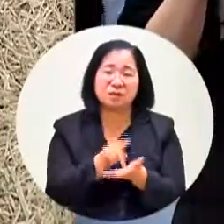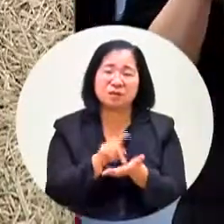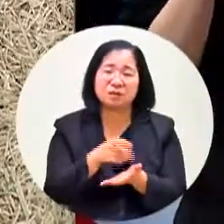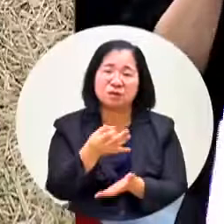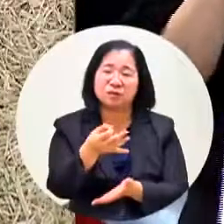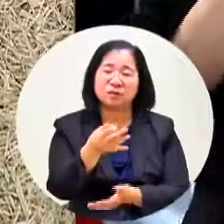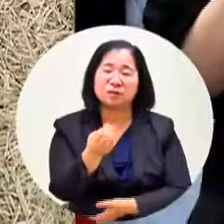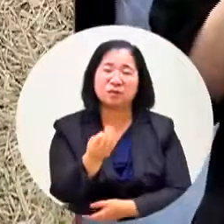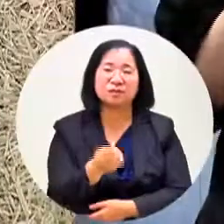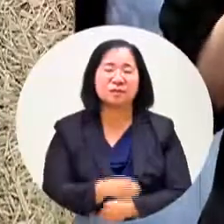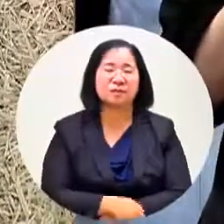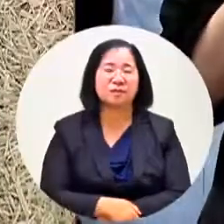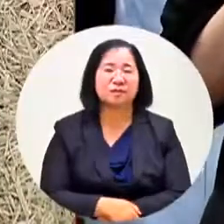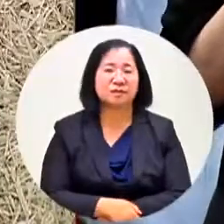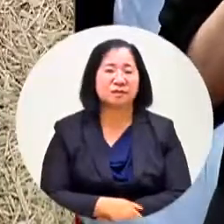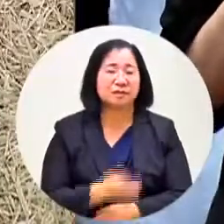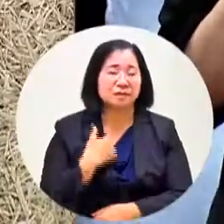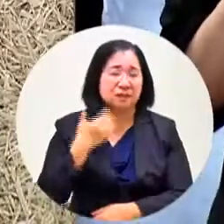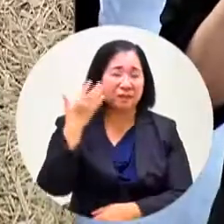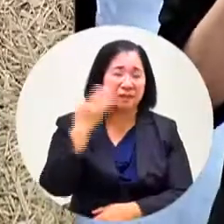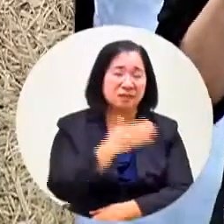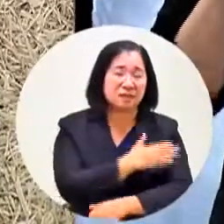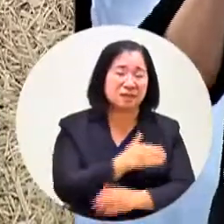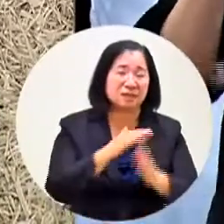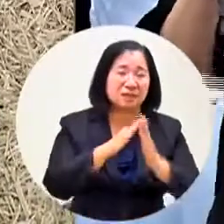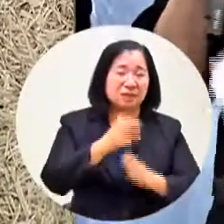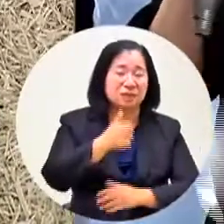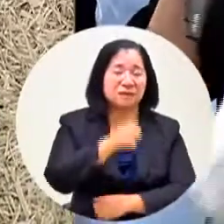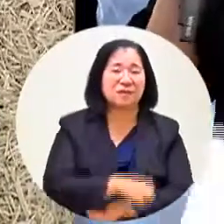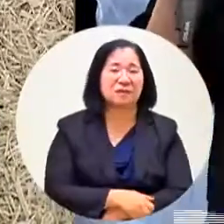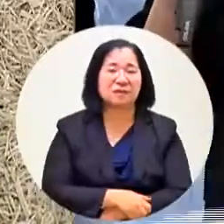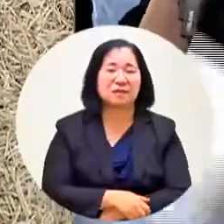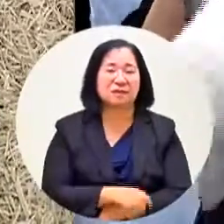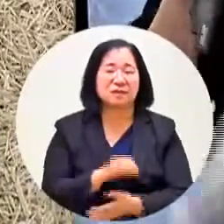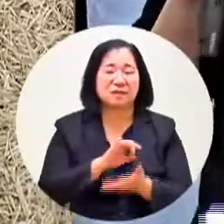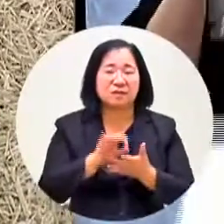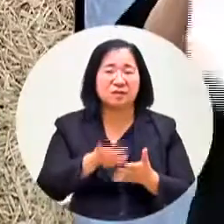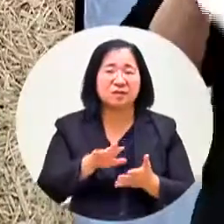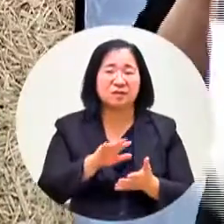那请问你市图的这个场地，如果租用的话，大概花多少钱？